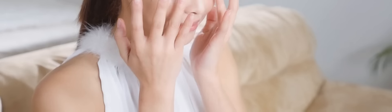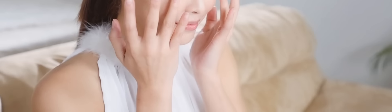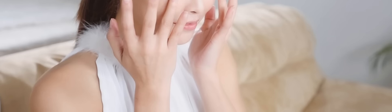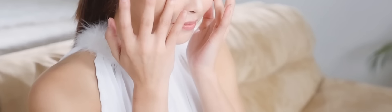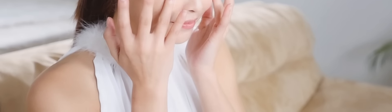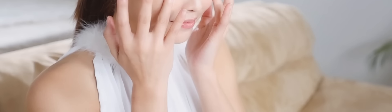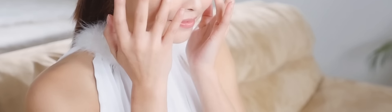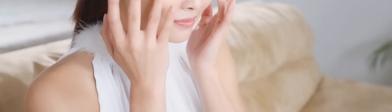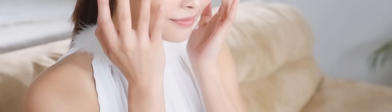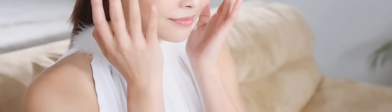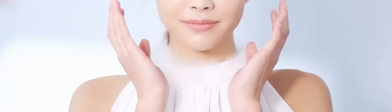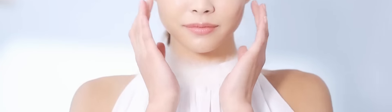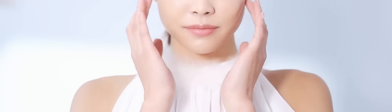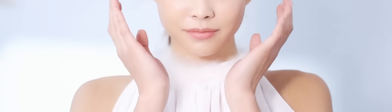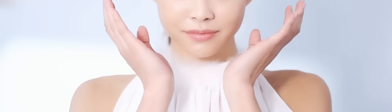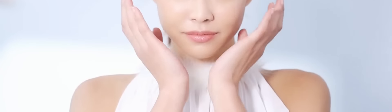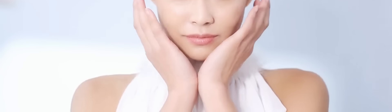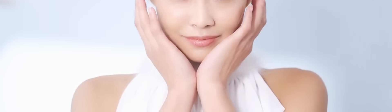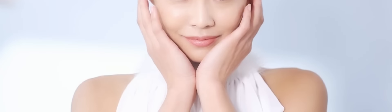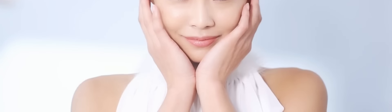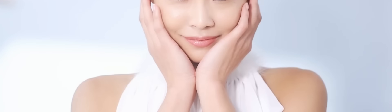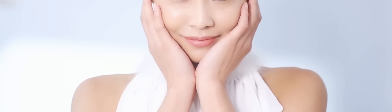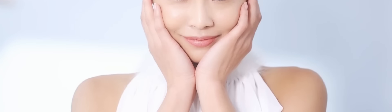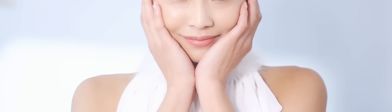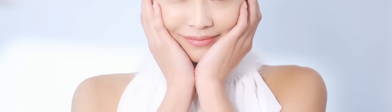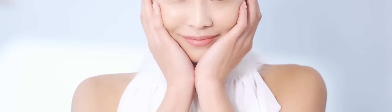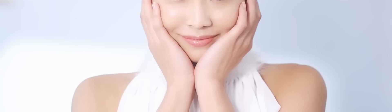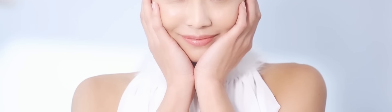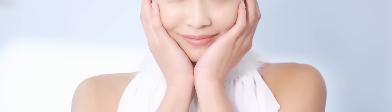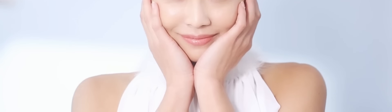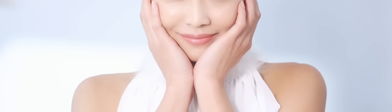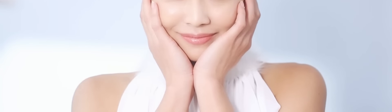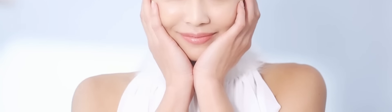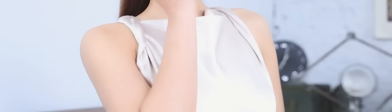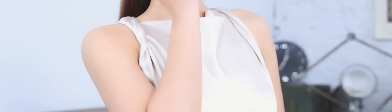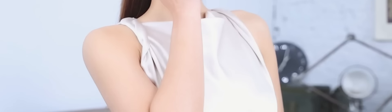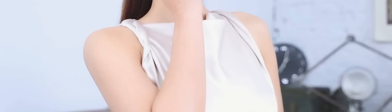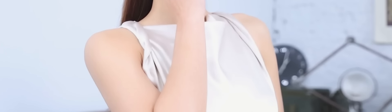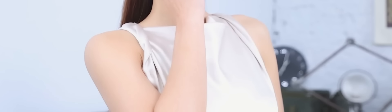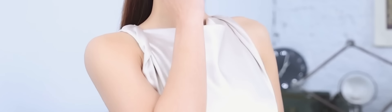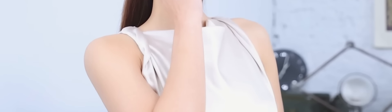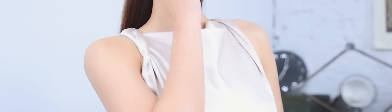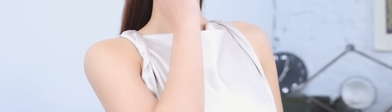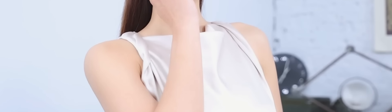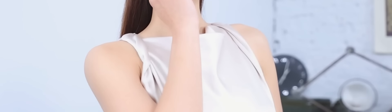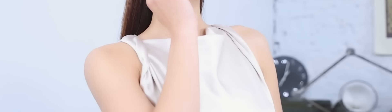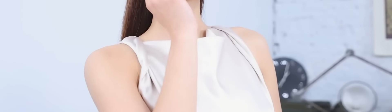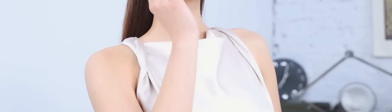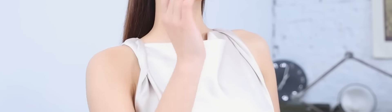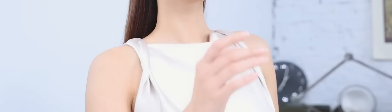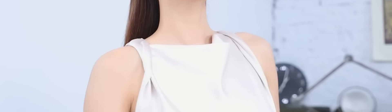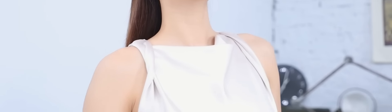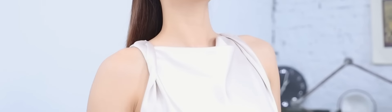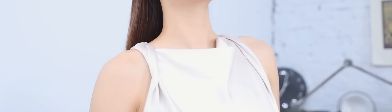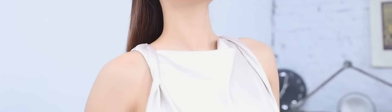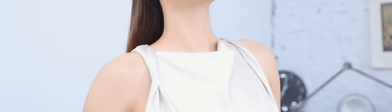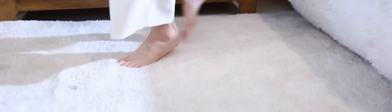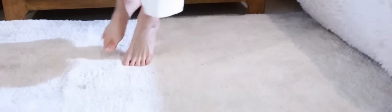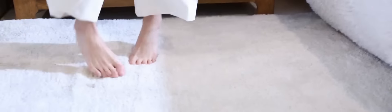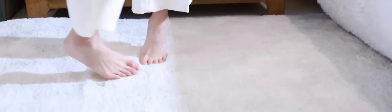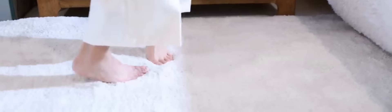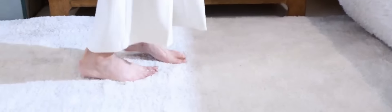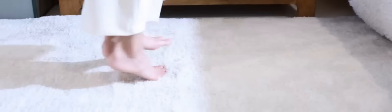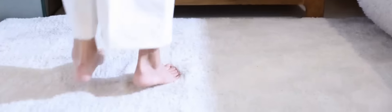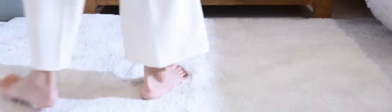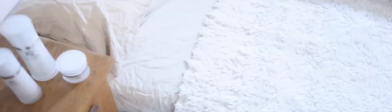老化，强化皮肤修复，增加肌肤弹性水嫩，轻松抚平皱纹，换回青春